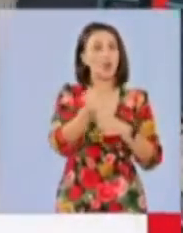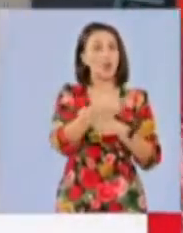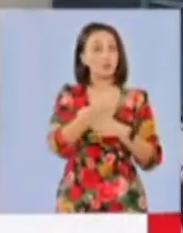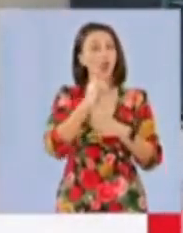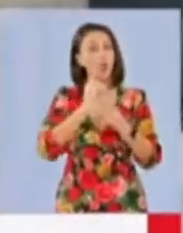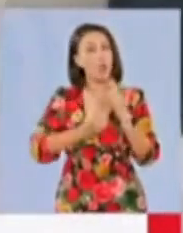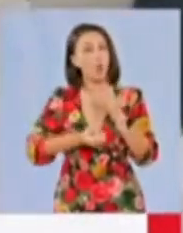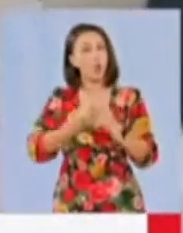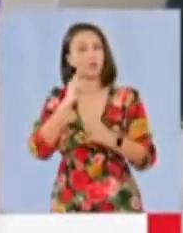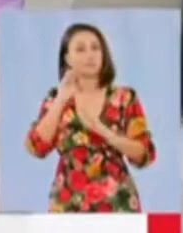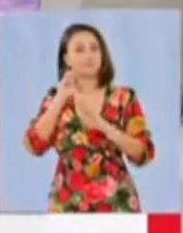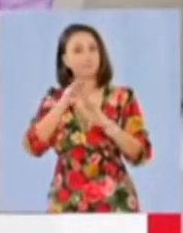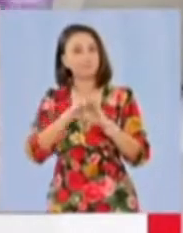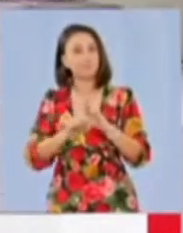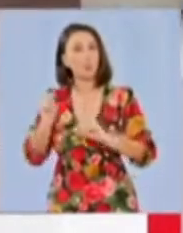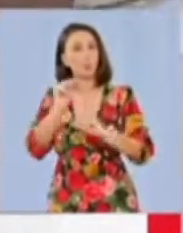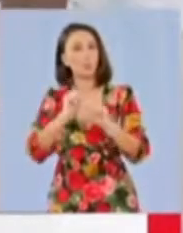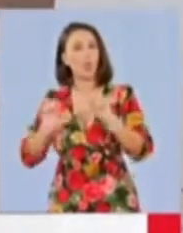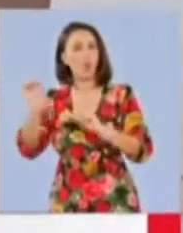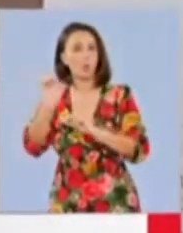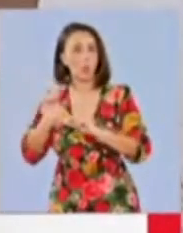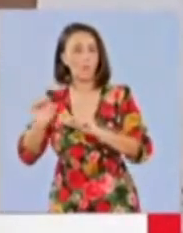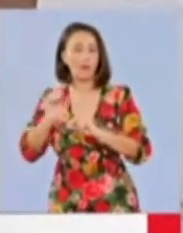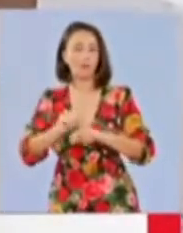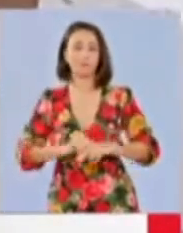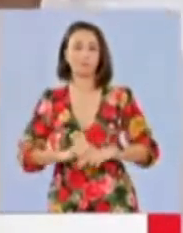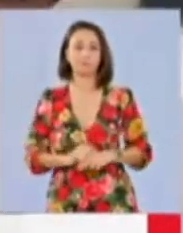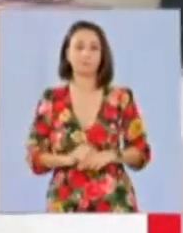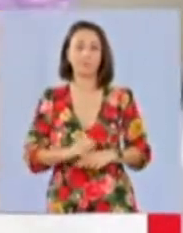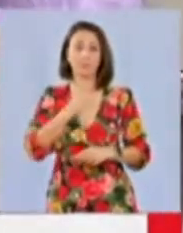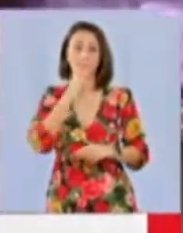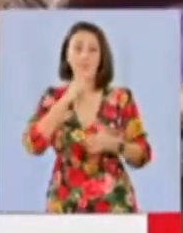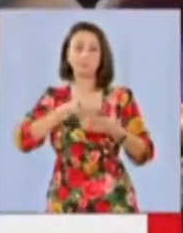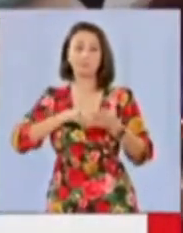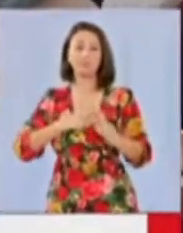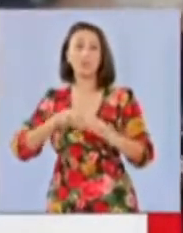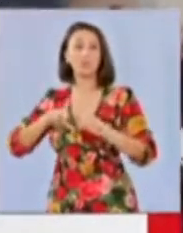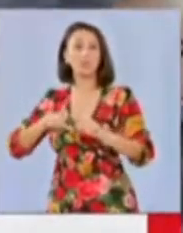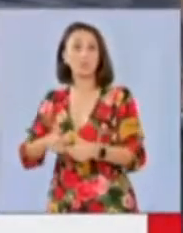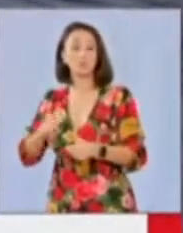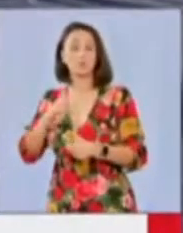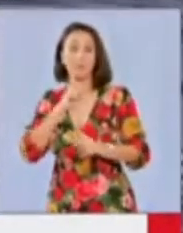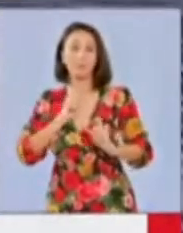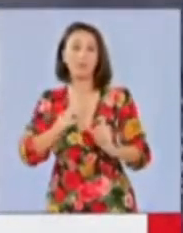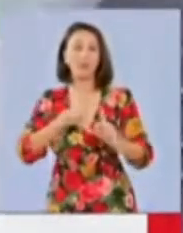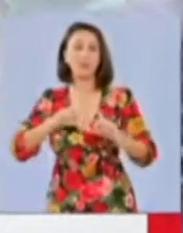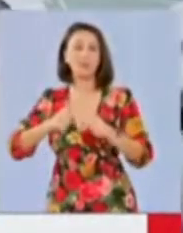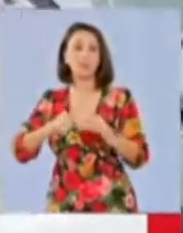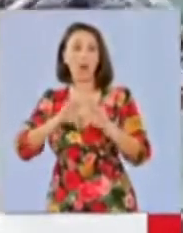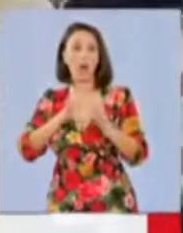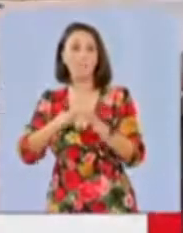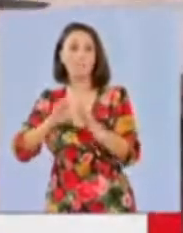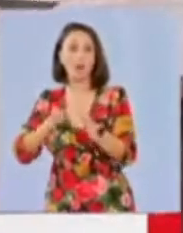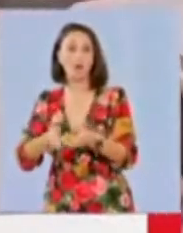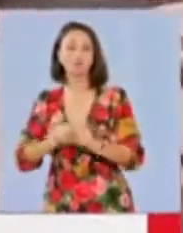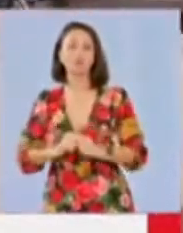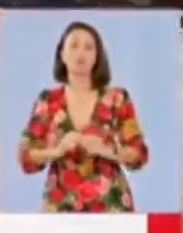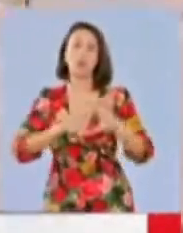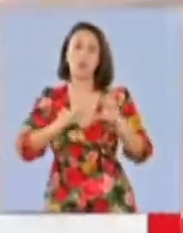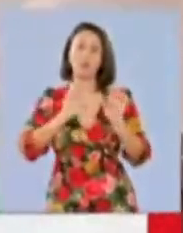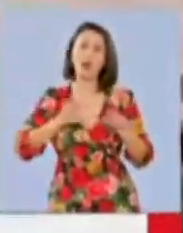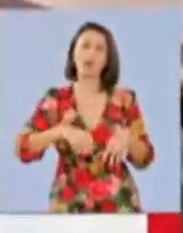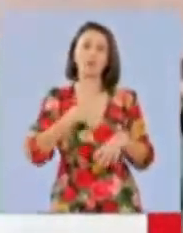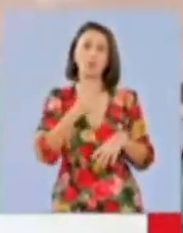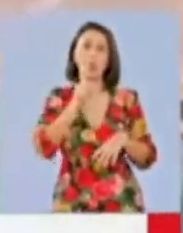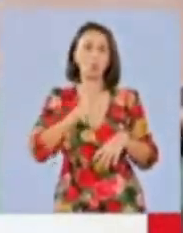depozitele de deșeuri cele privind gestionarea deșeurilor și pe cele privind prevenirea deșeurilor de ambalaje România are două luni la